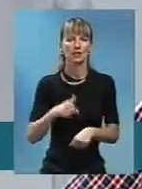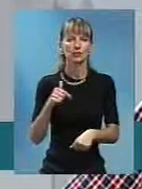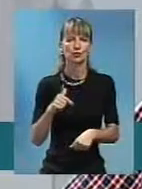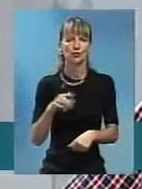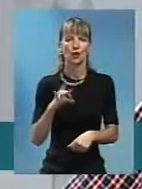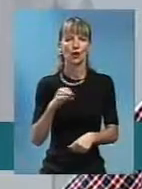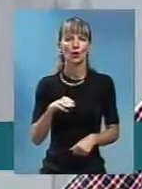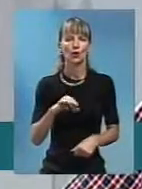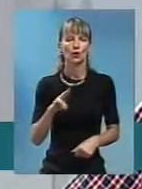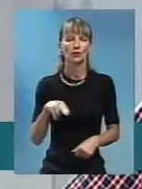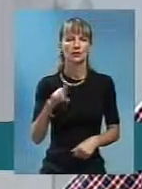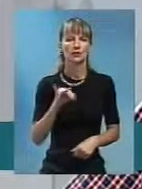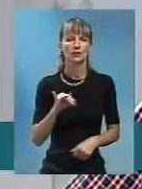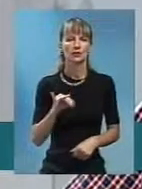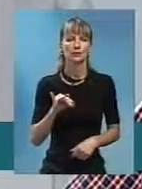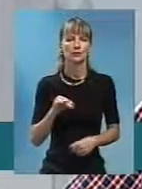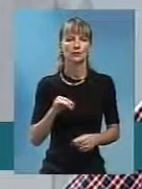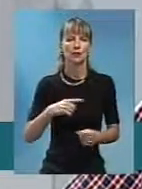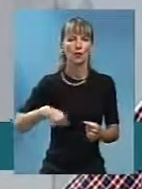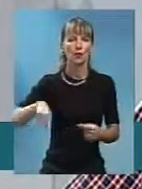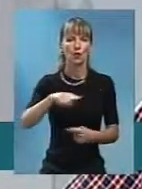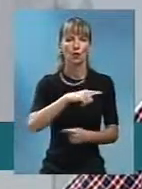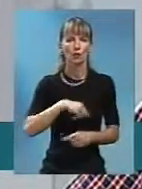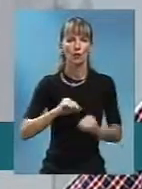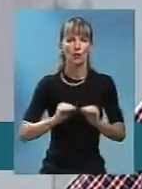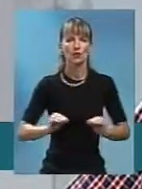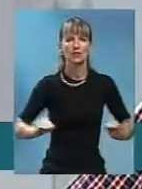ротонди, і по колу розставлені